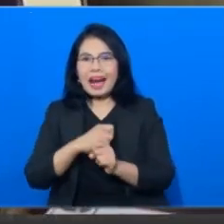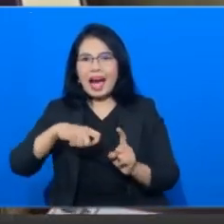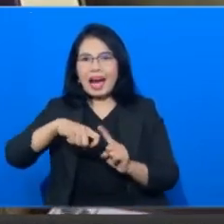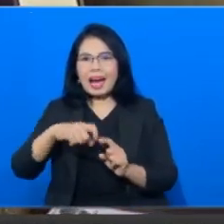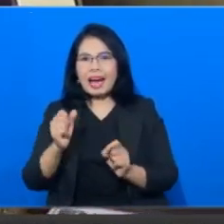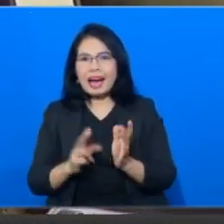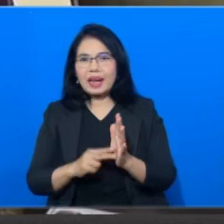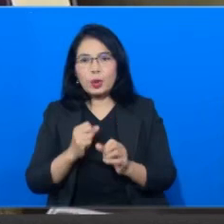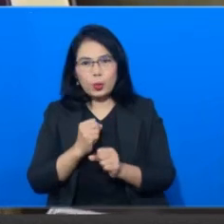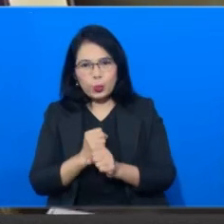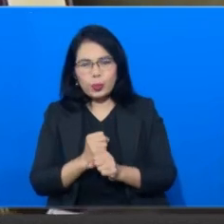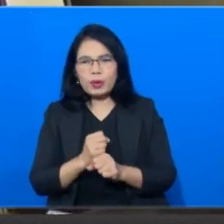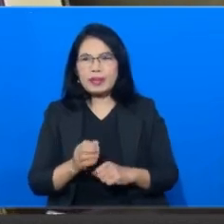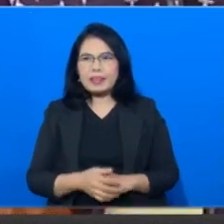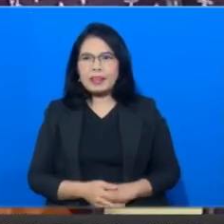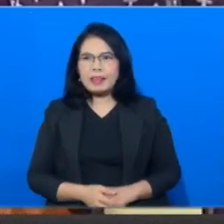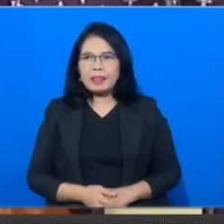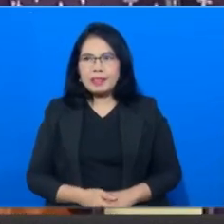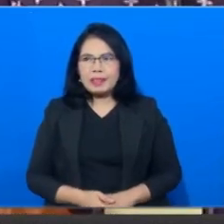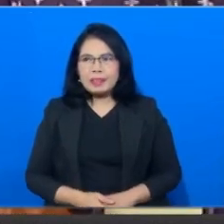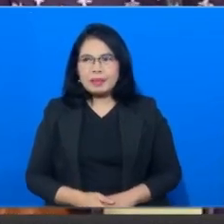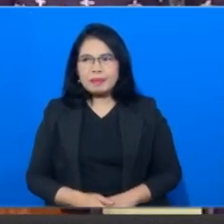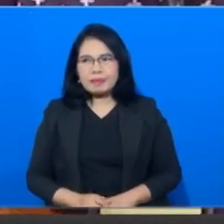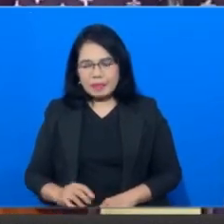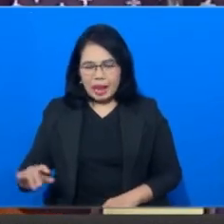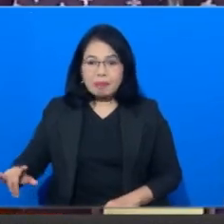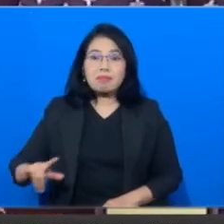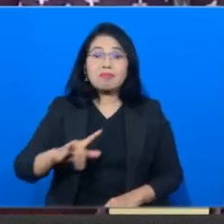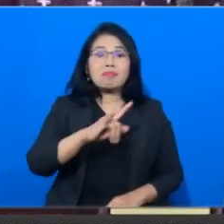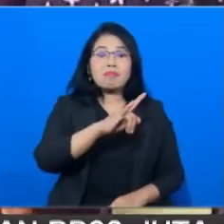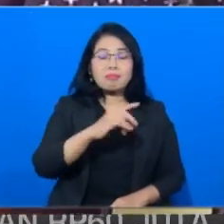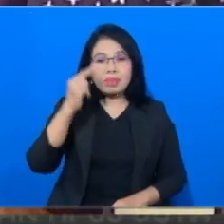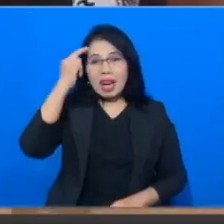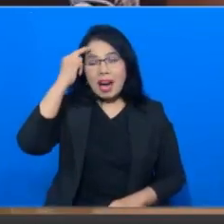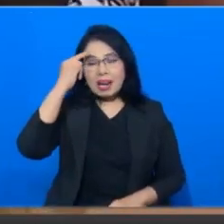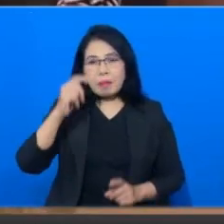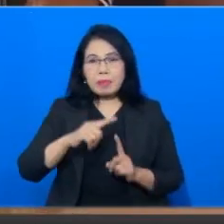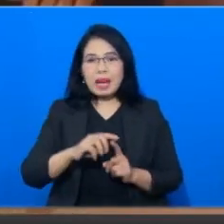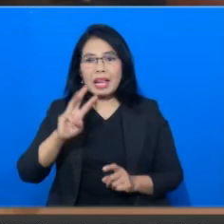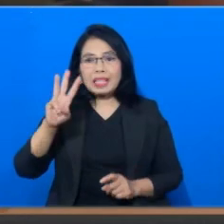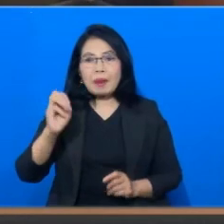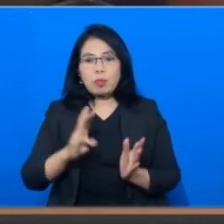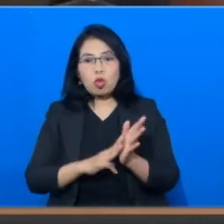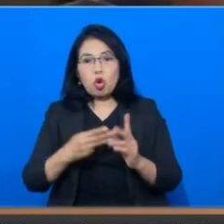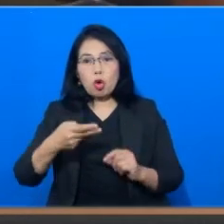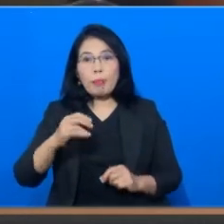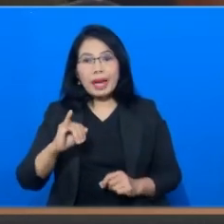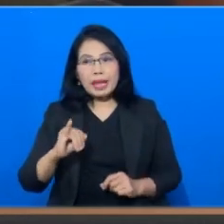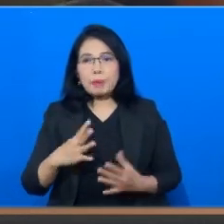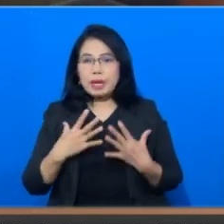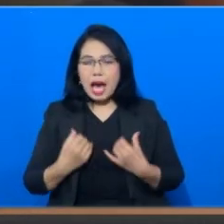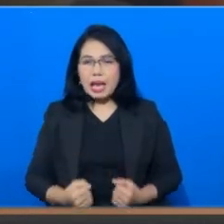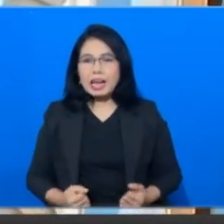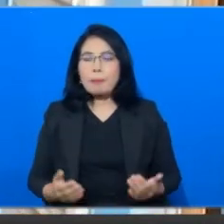20 Embarkasi Indramayu akan diterbangkan ke Arab Saudi pada Kamis 30 Mei mendatang. Ia berharap